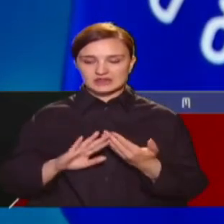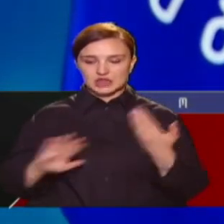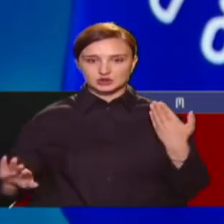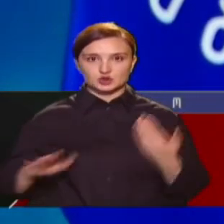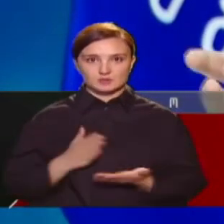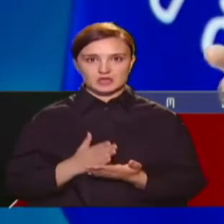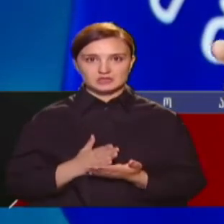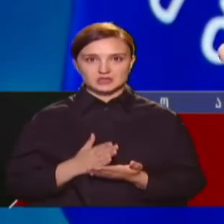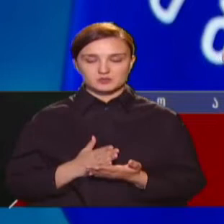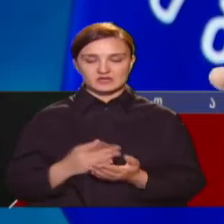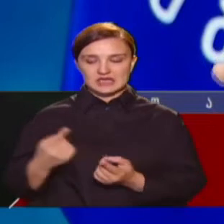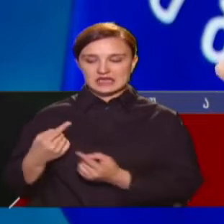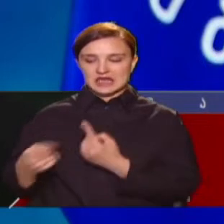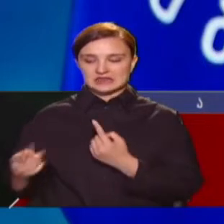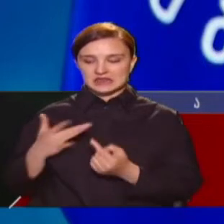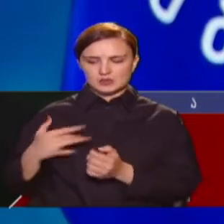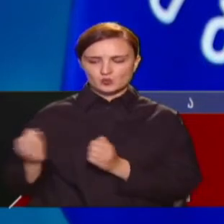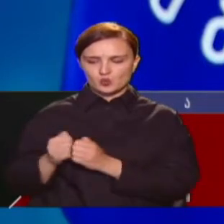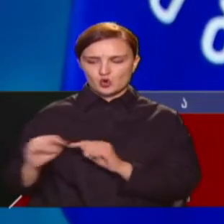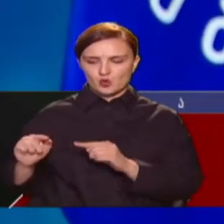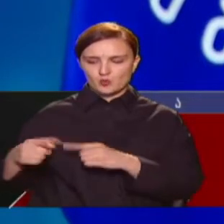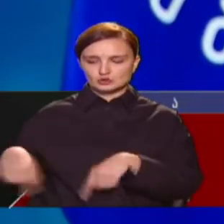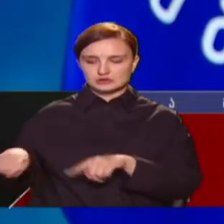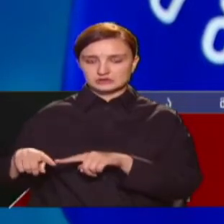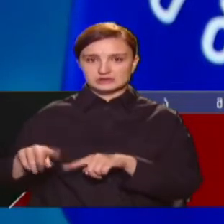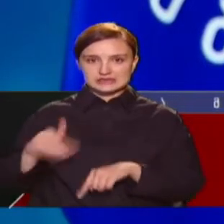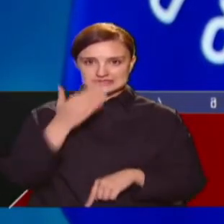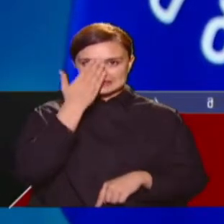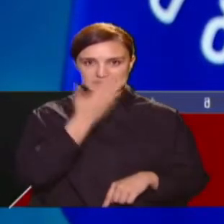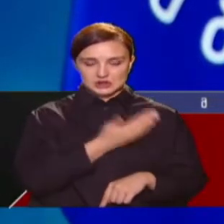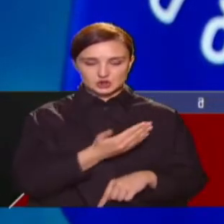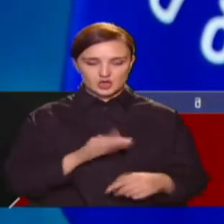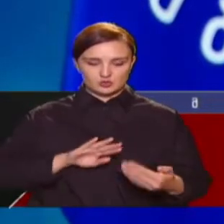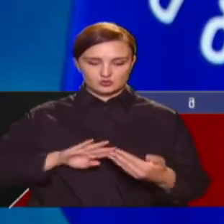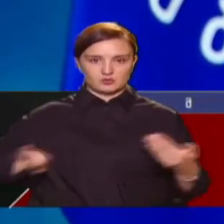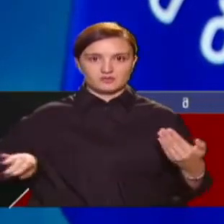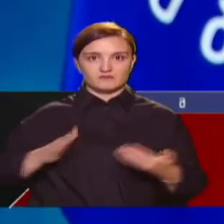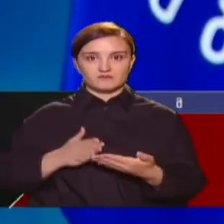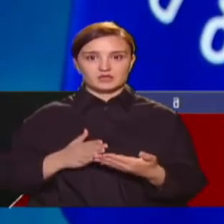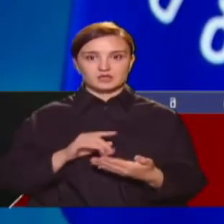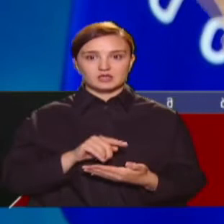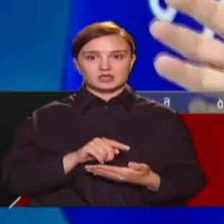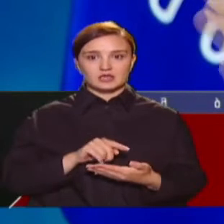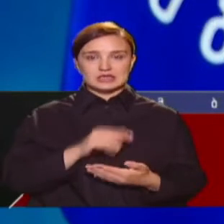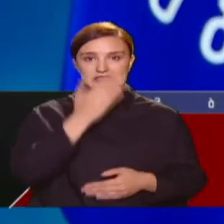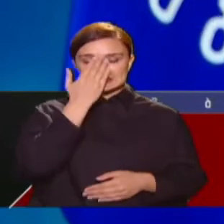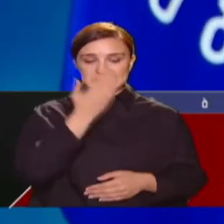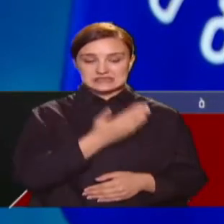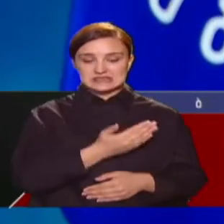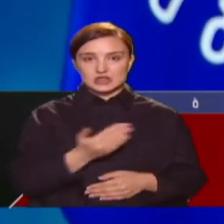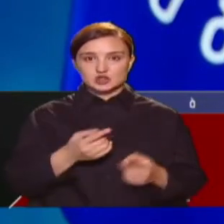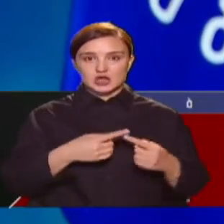არსებობს აი ამ რადიკალურ ოპოზიციურ პარტიებსა და ჩვენ საზოგადოებას შორის. ნახეთ, საზოგადოება, როდესაც ისევ